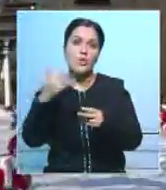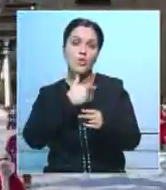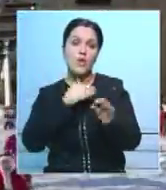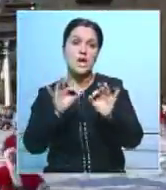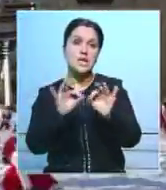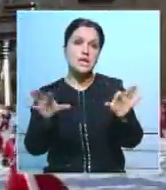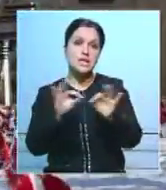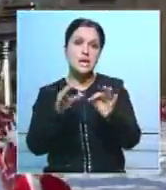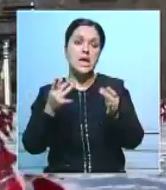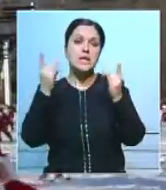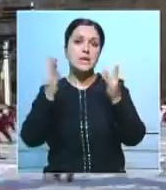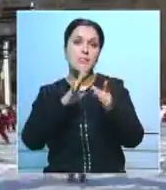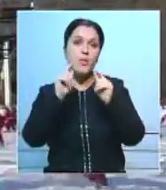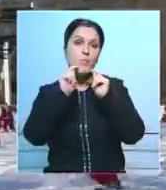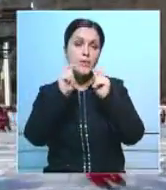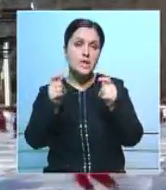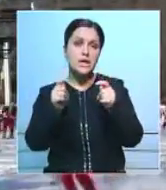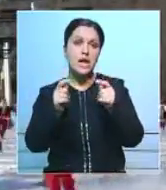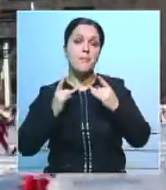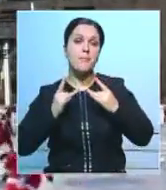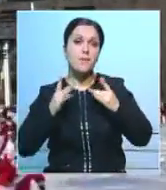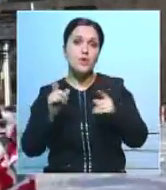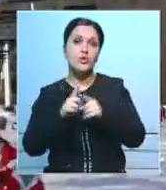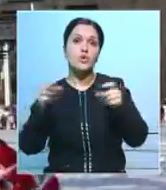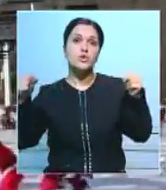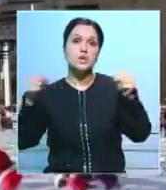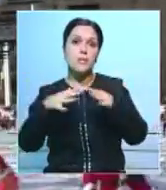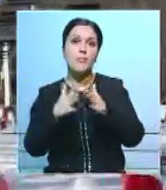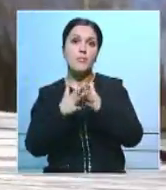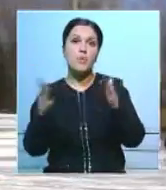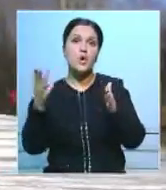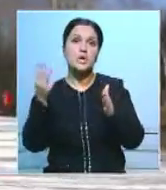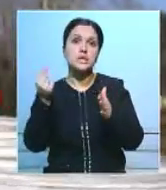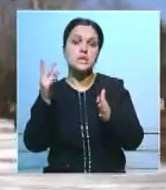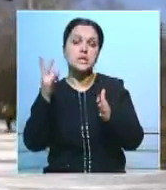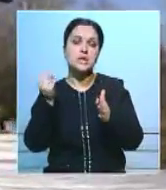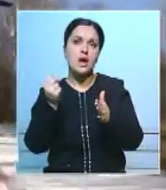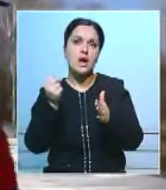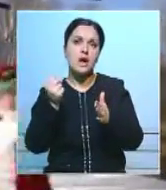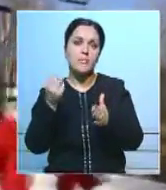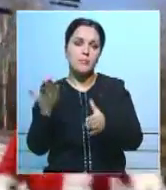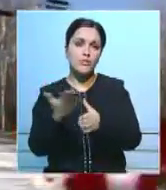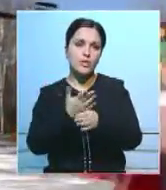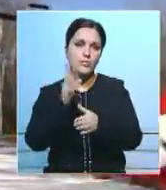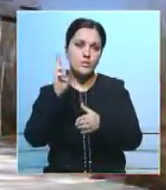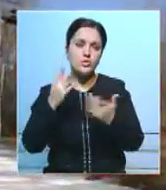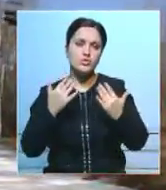словам организаторов, не просто подарить праздник, а собрать как можно больше средств на благотворительность.